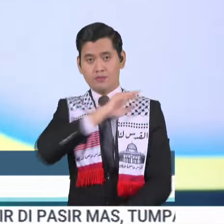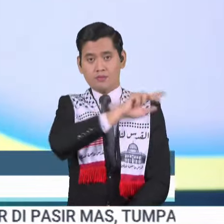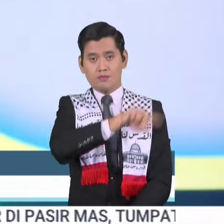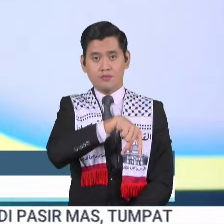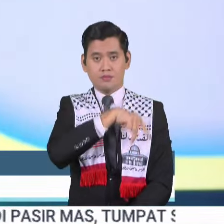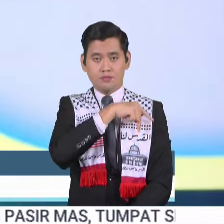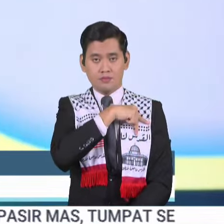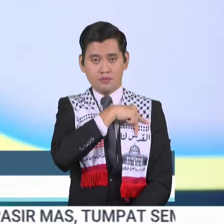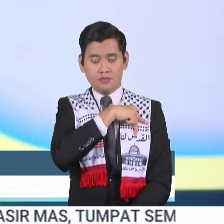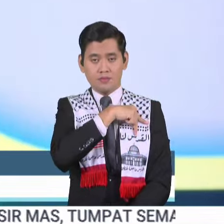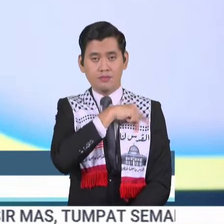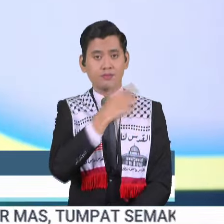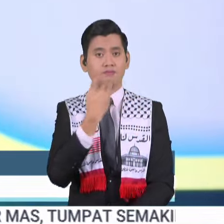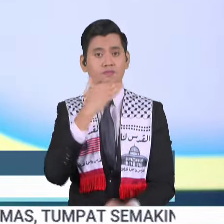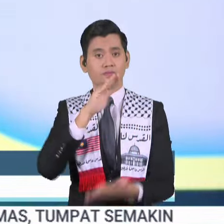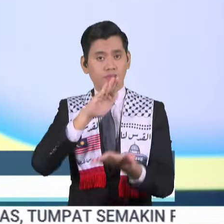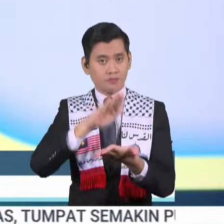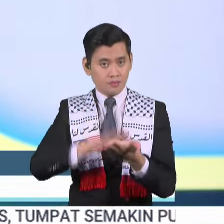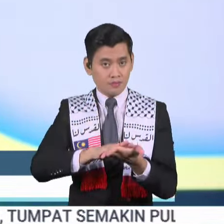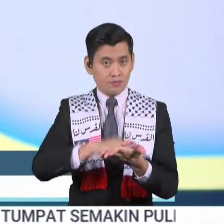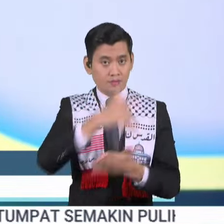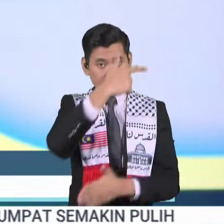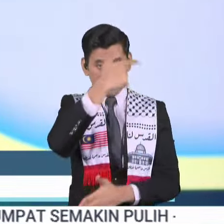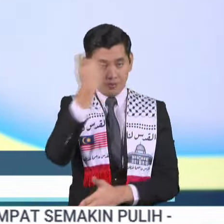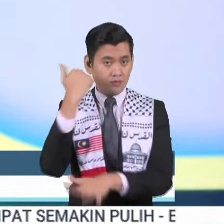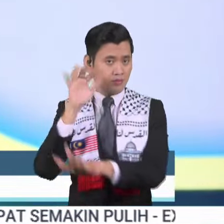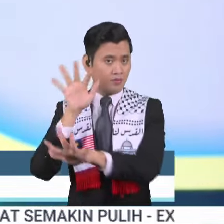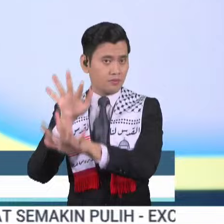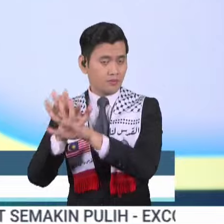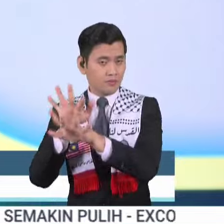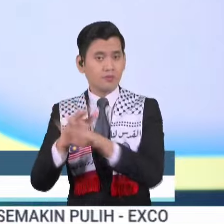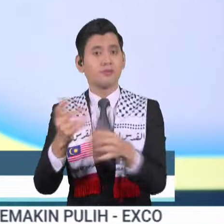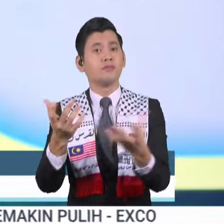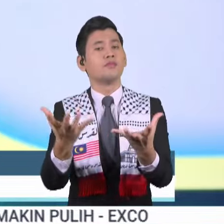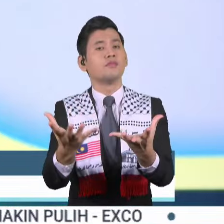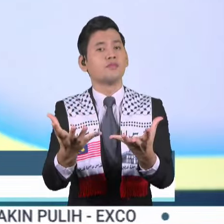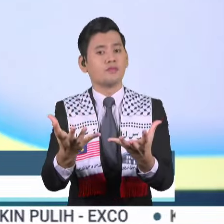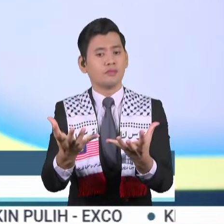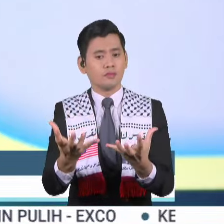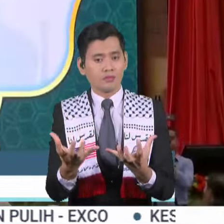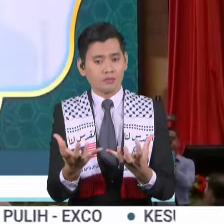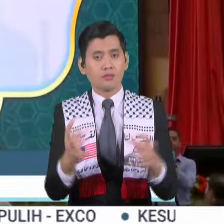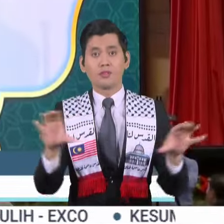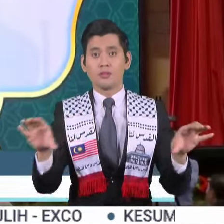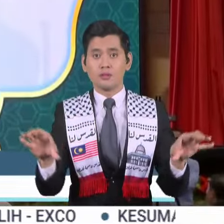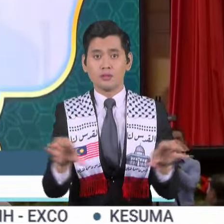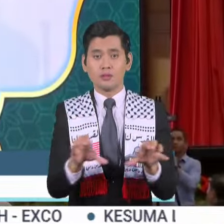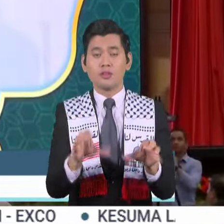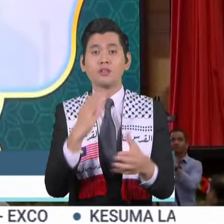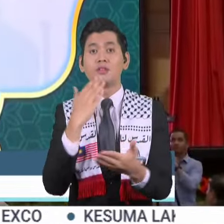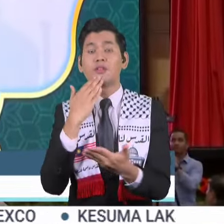laporan-laporan kecurangan ini kerana majoriti itu memang berhasrat untuk buat kebaikan.